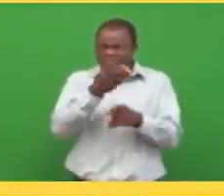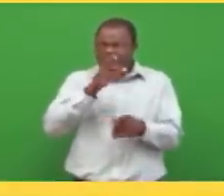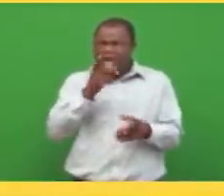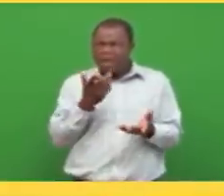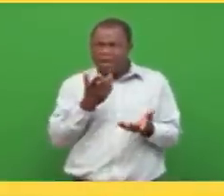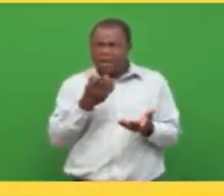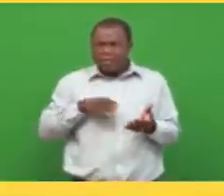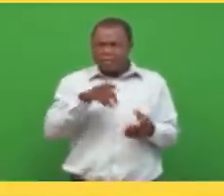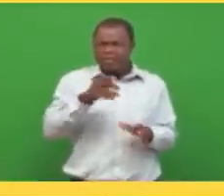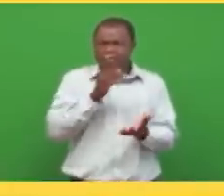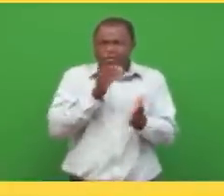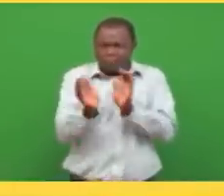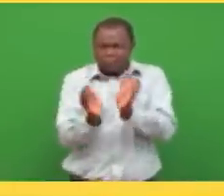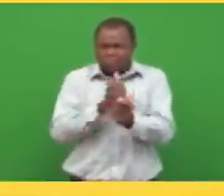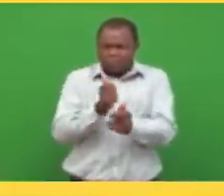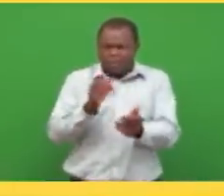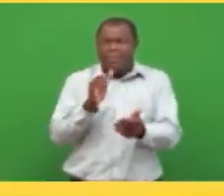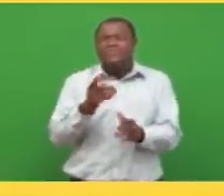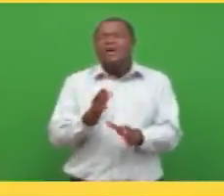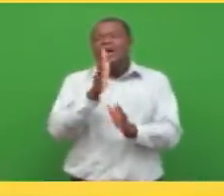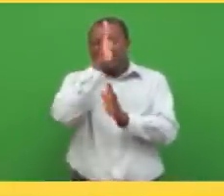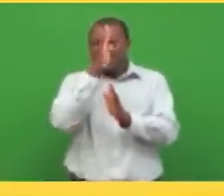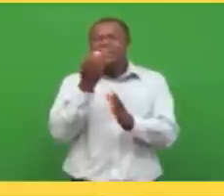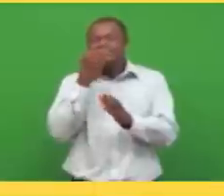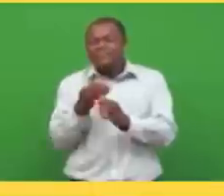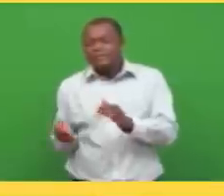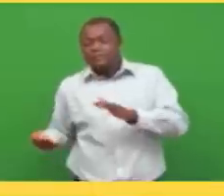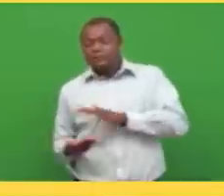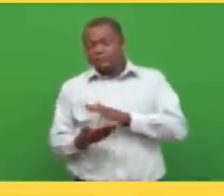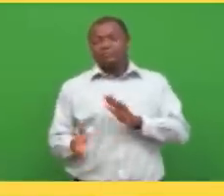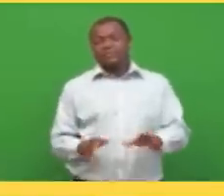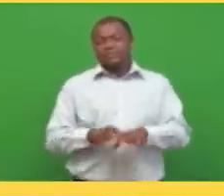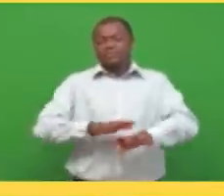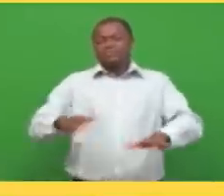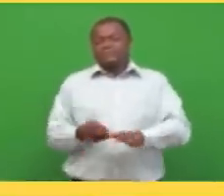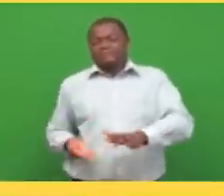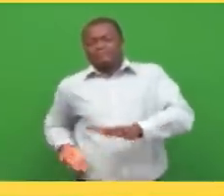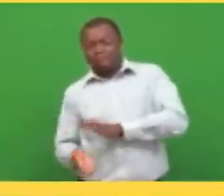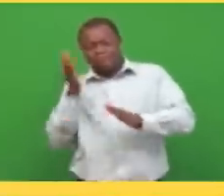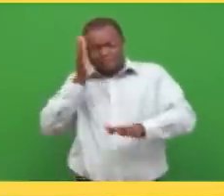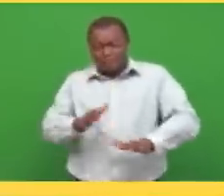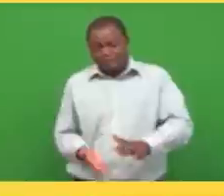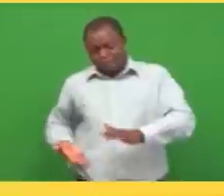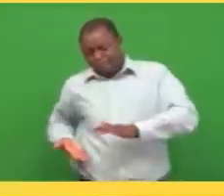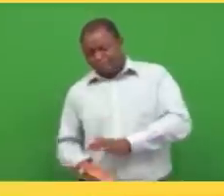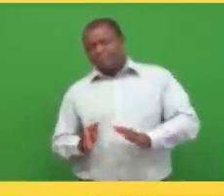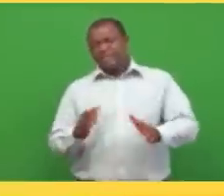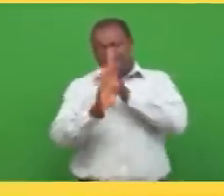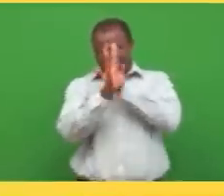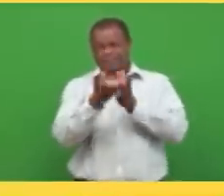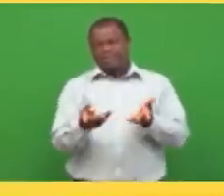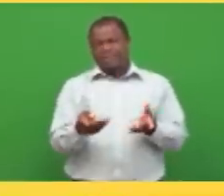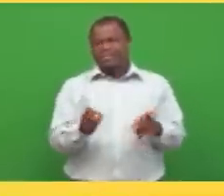mai vakavabata mushe. Asi pane zvaatoviga pasi peteburu. Kureva kuti kune mweya wokunyima. Havasi vese